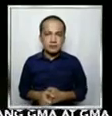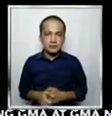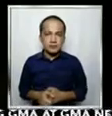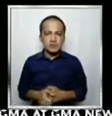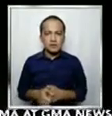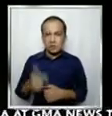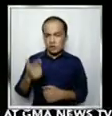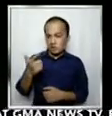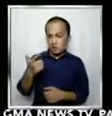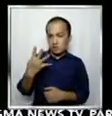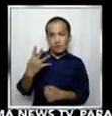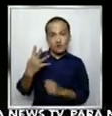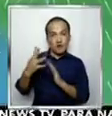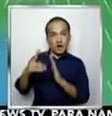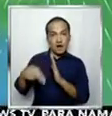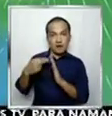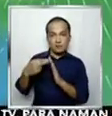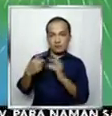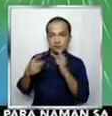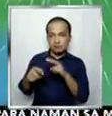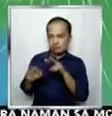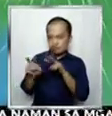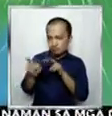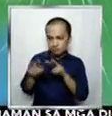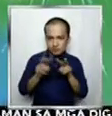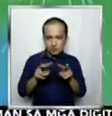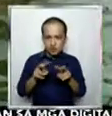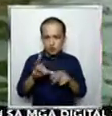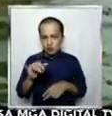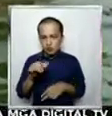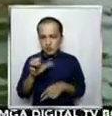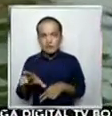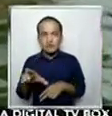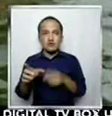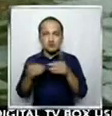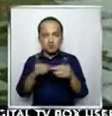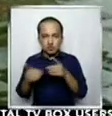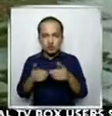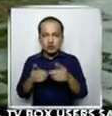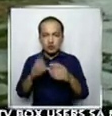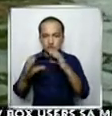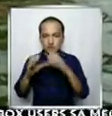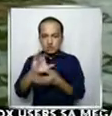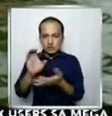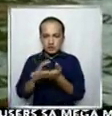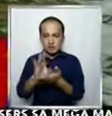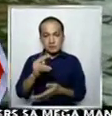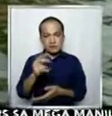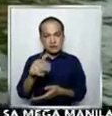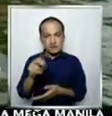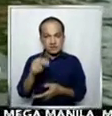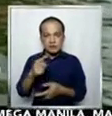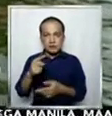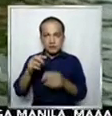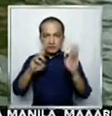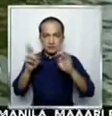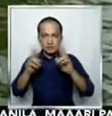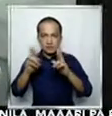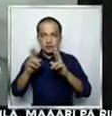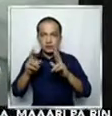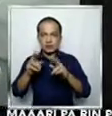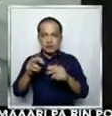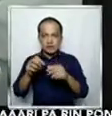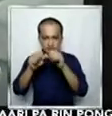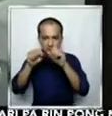24 oras na ang monitoring ng Command, Control and Communication Center ng Binyan habang naka-alerto ang floating monitoring station ng lungsod